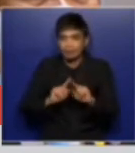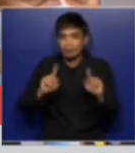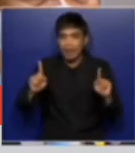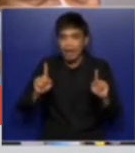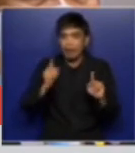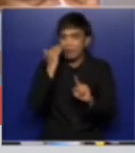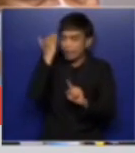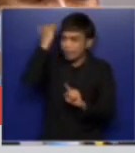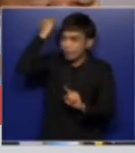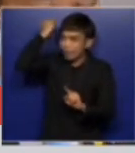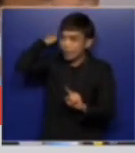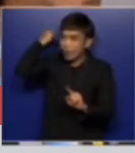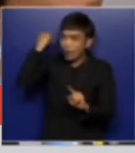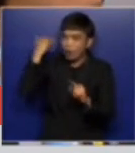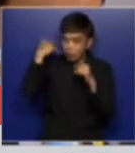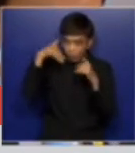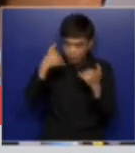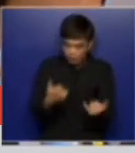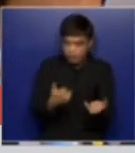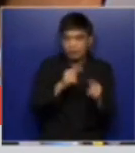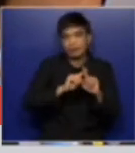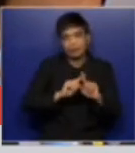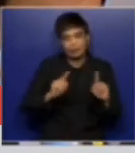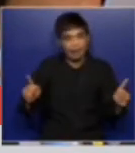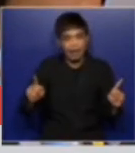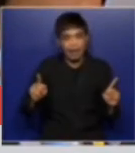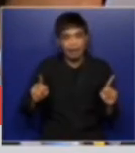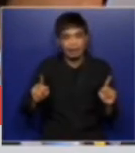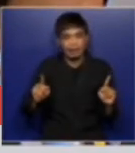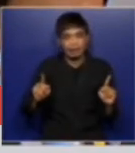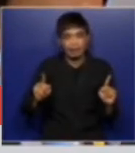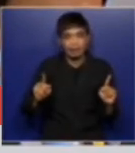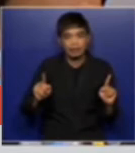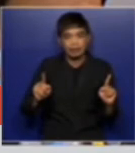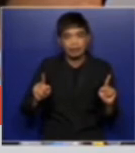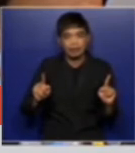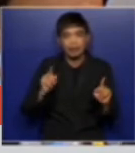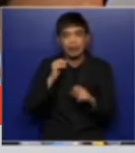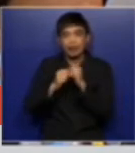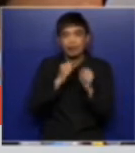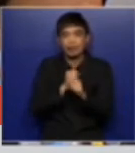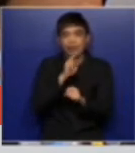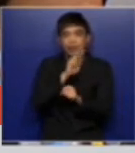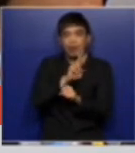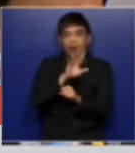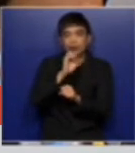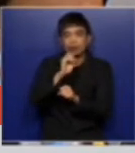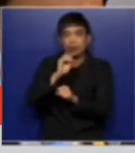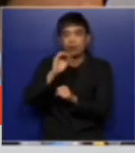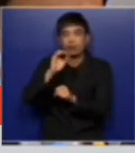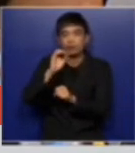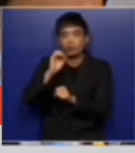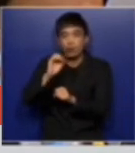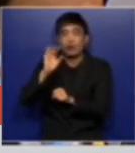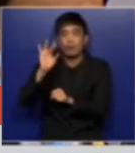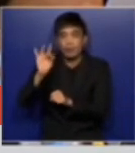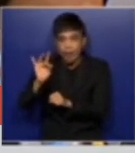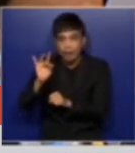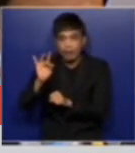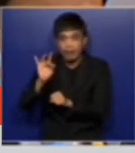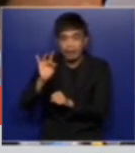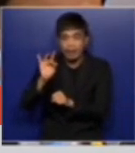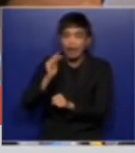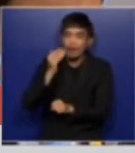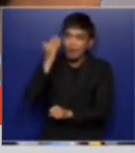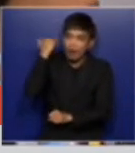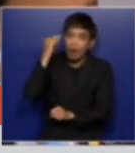ที่ผ่านมาไม่ว่าจะเป็นเรื่องของแฮมเบอร์เกอร์คริสิสในปี2008อันนั้นเกิดขึ้นเฉพาะในส